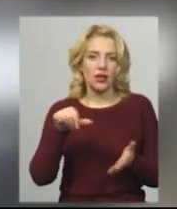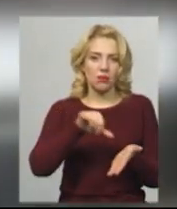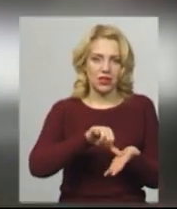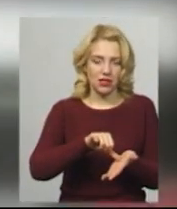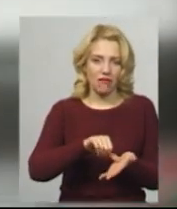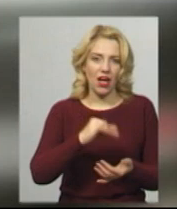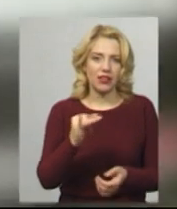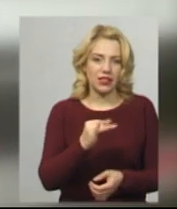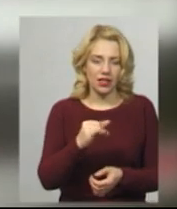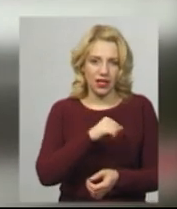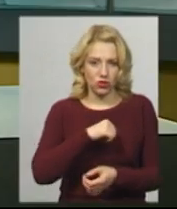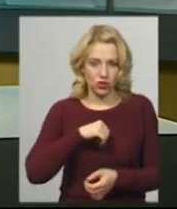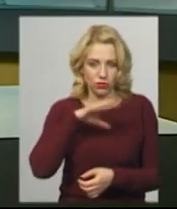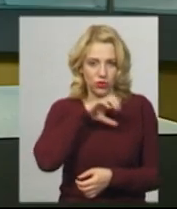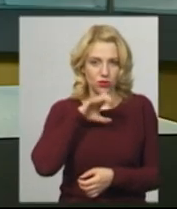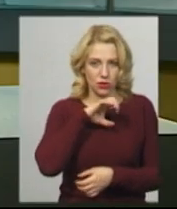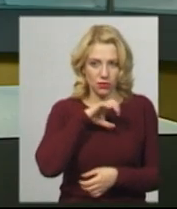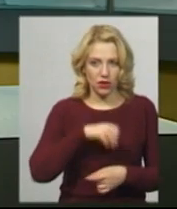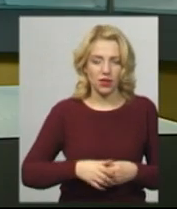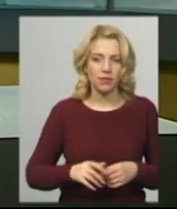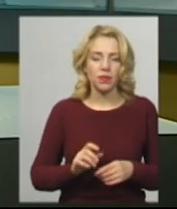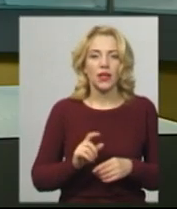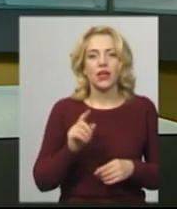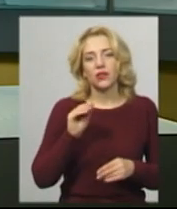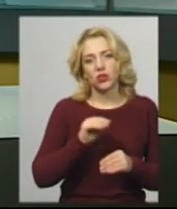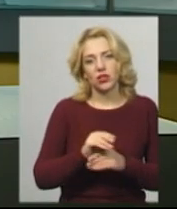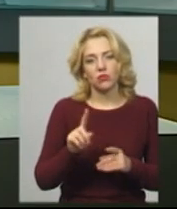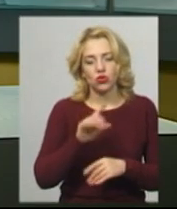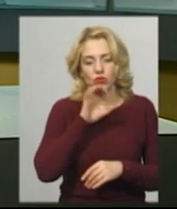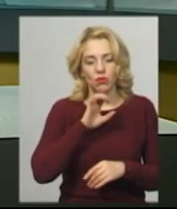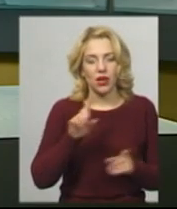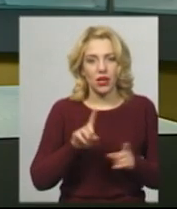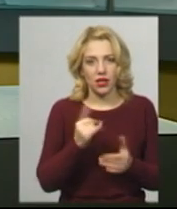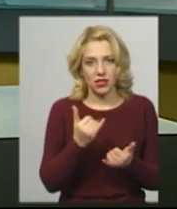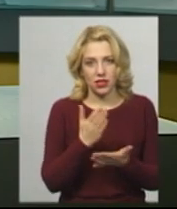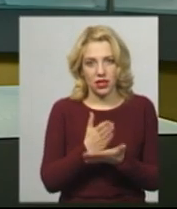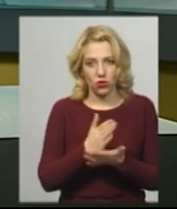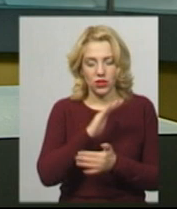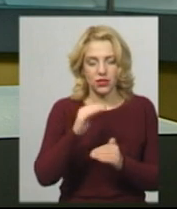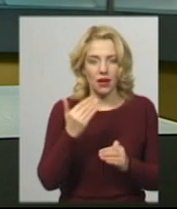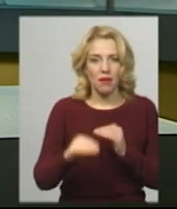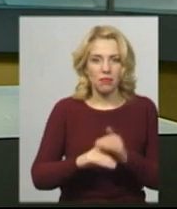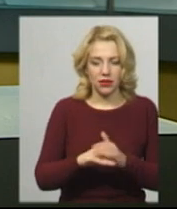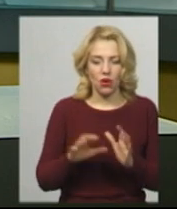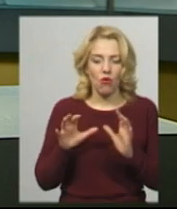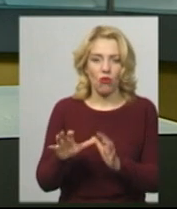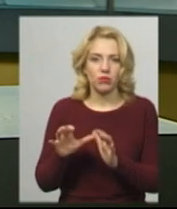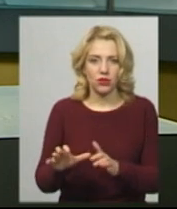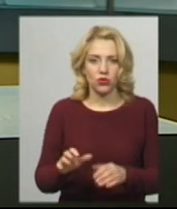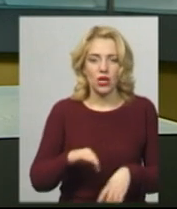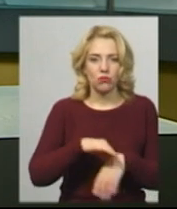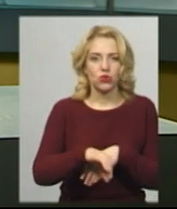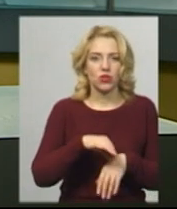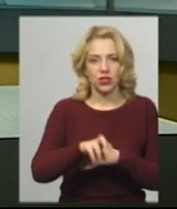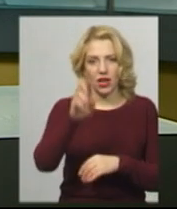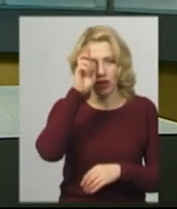пса, каже голова організації Олена Голубнича. Додає, над собакою, яка зараз знаходиться під їх опікою, познущався директор